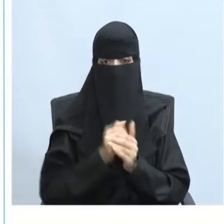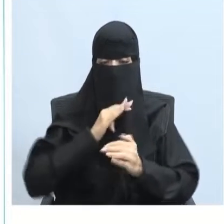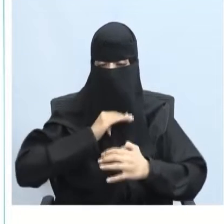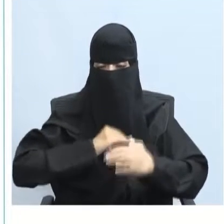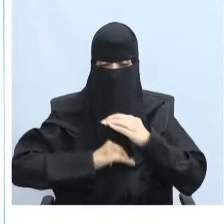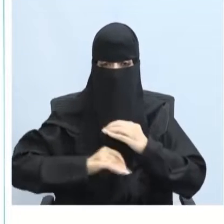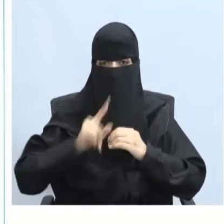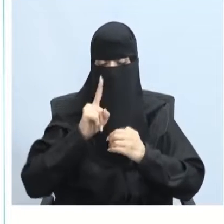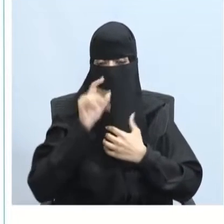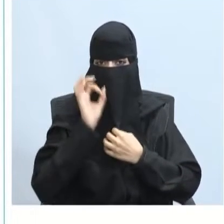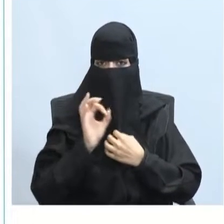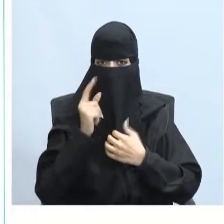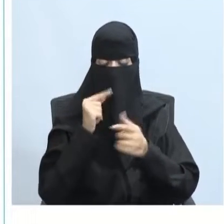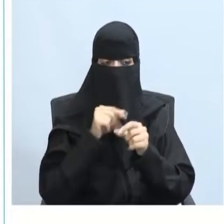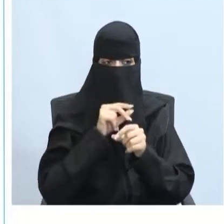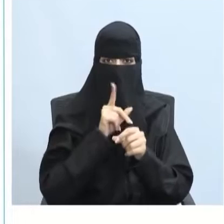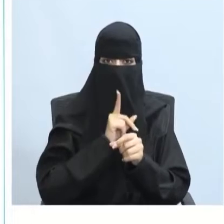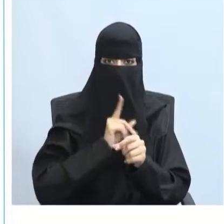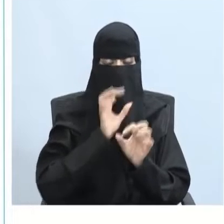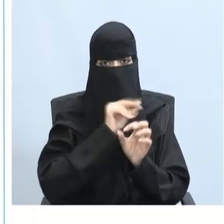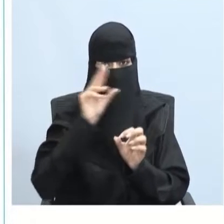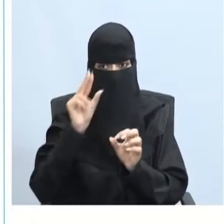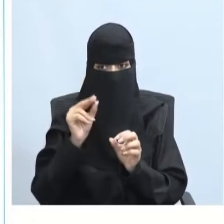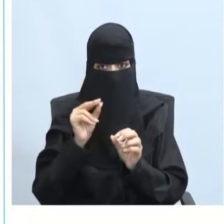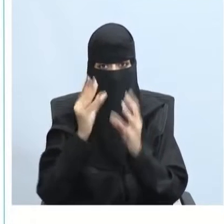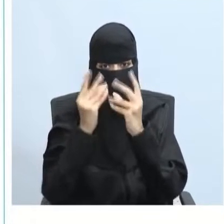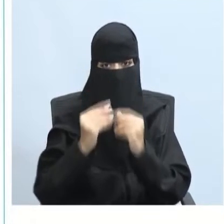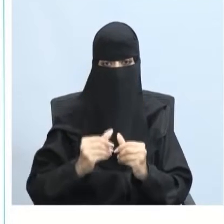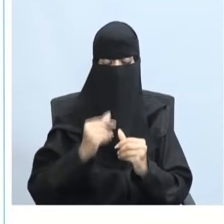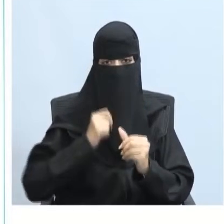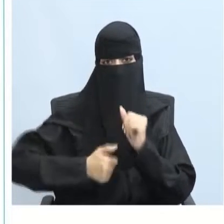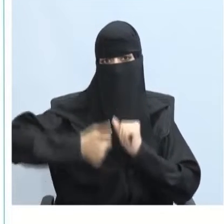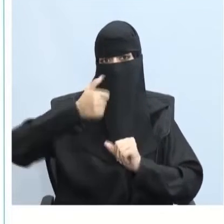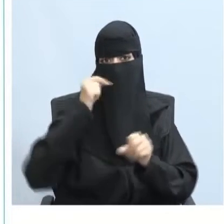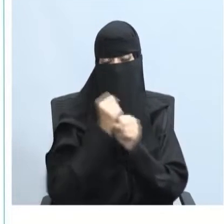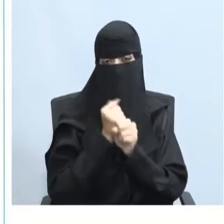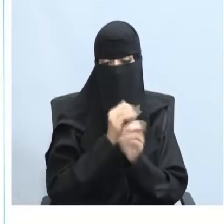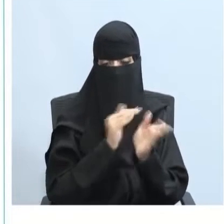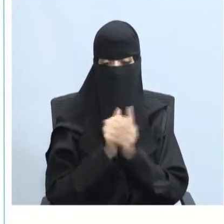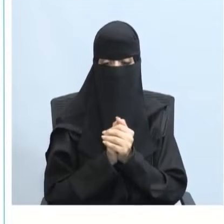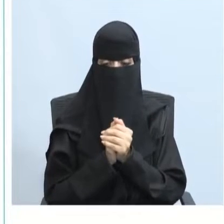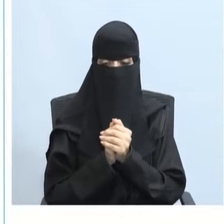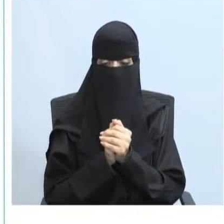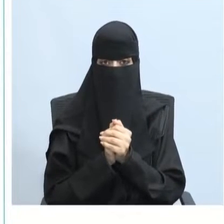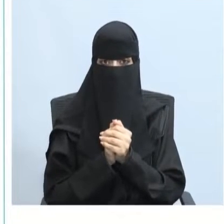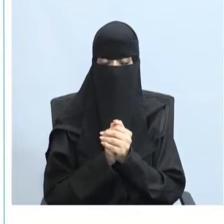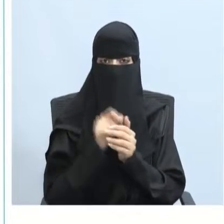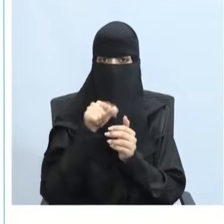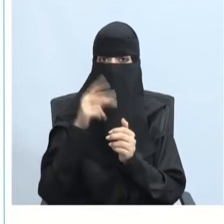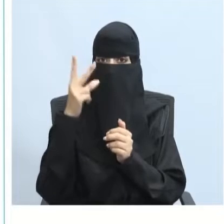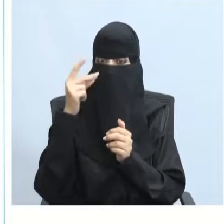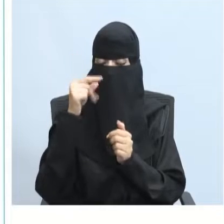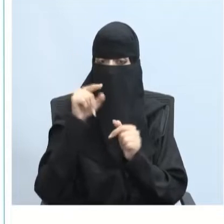النقطه الاخرى التي يجب اخذها بعين الاعتبار السماح بهامش للخطا او